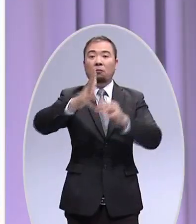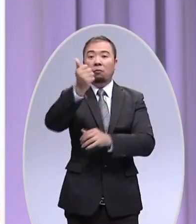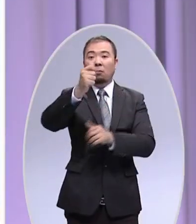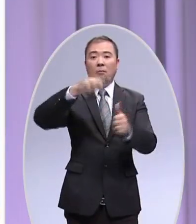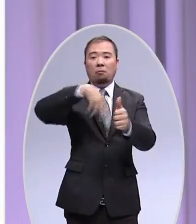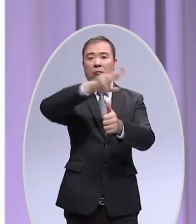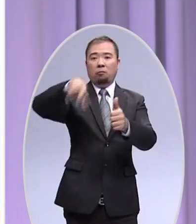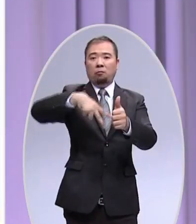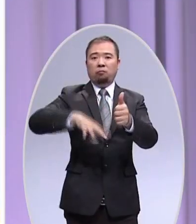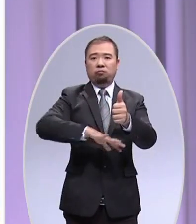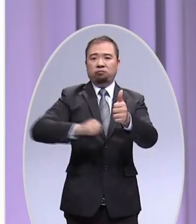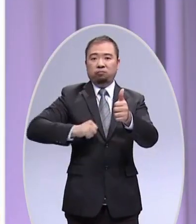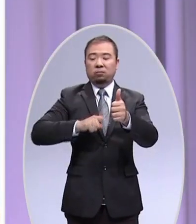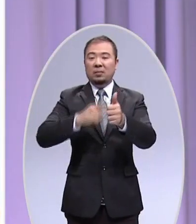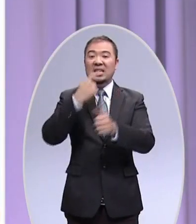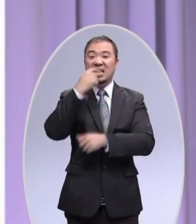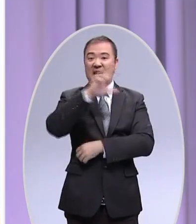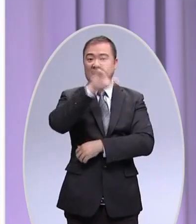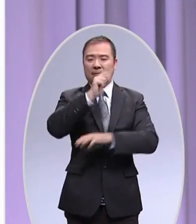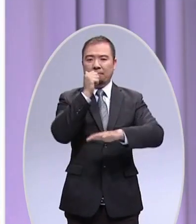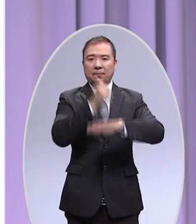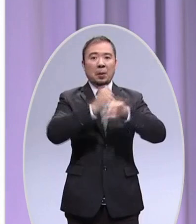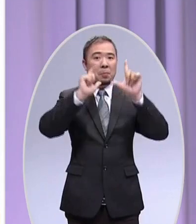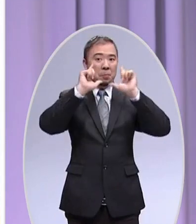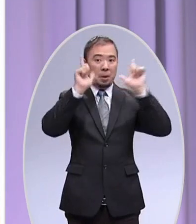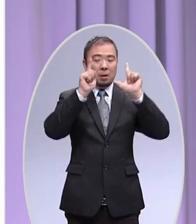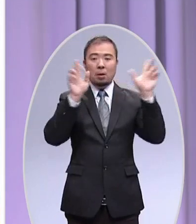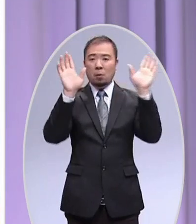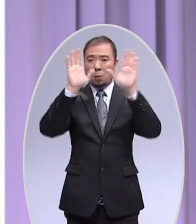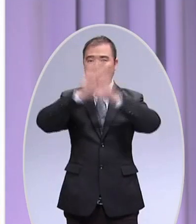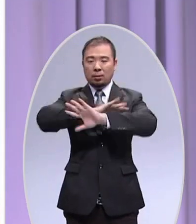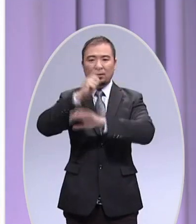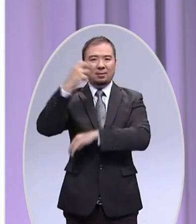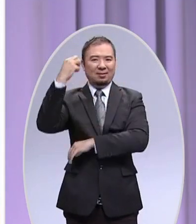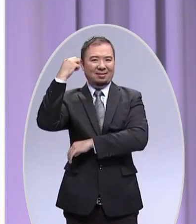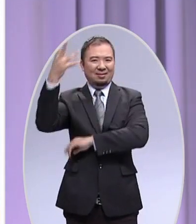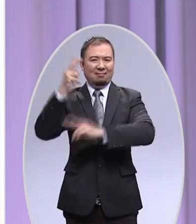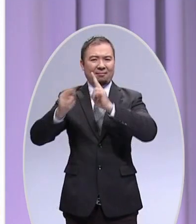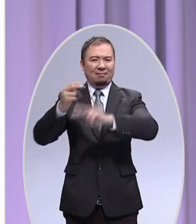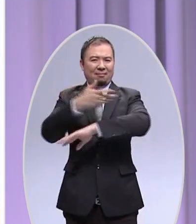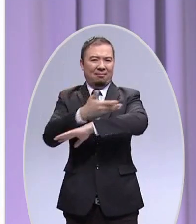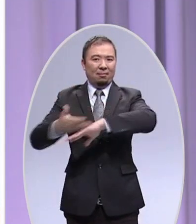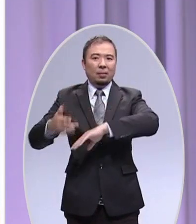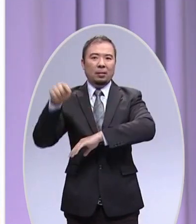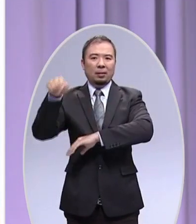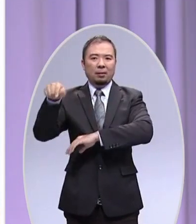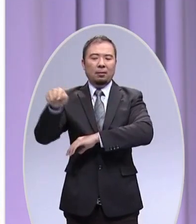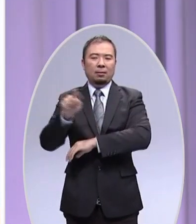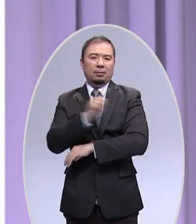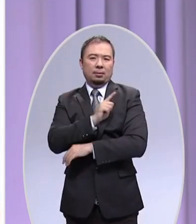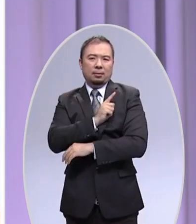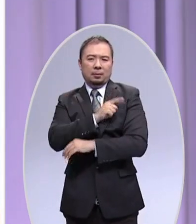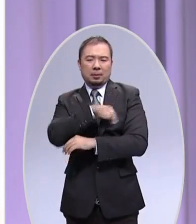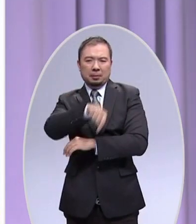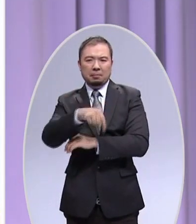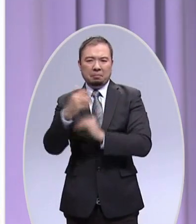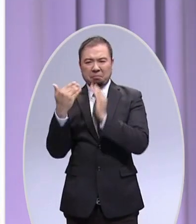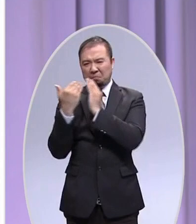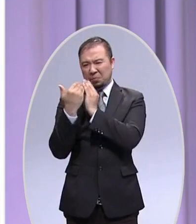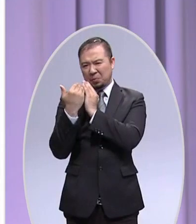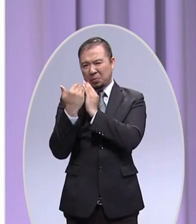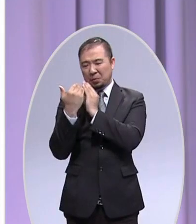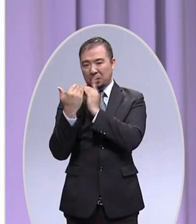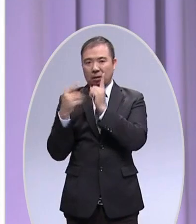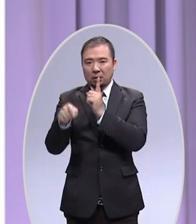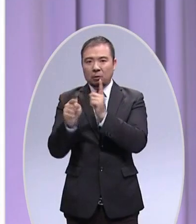说这个新潮流。蔡英文一定会有一点，哎，这个被公开了这个不能说的秘密哈，包